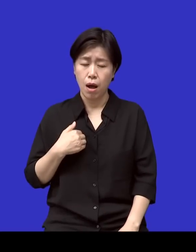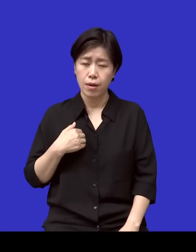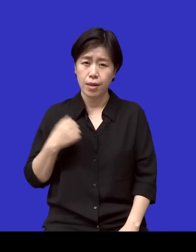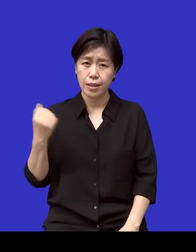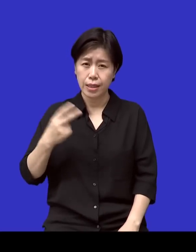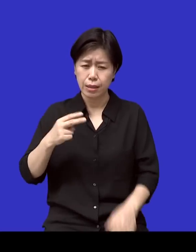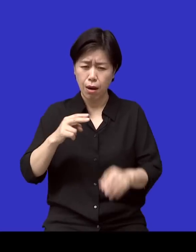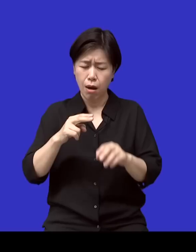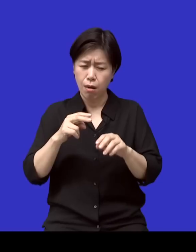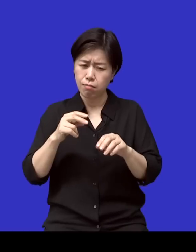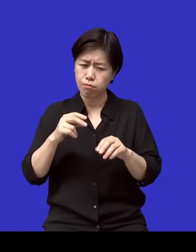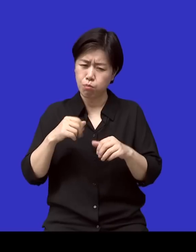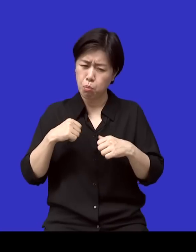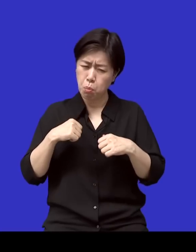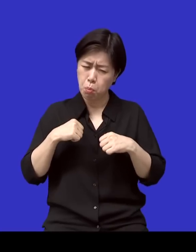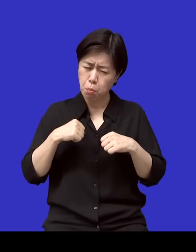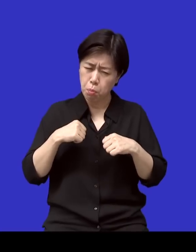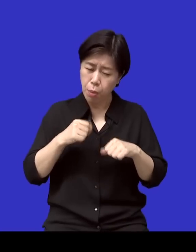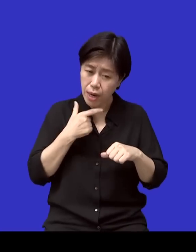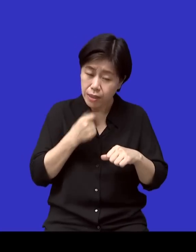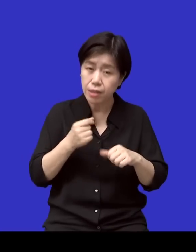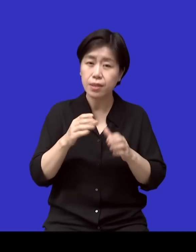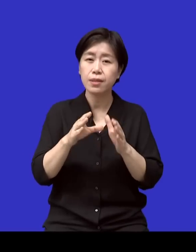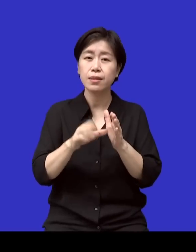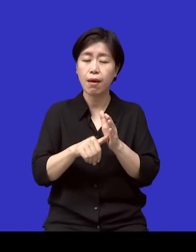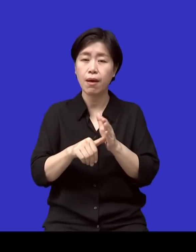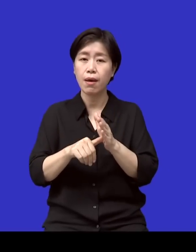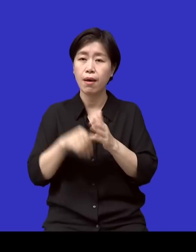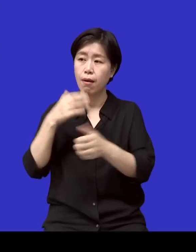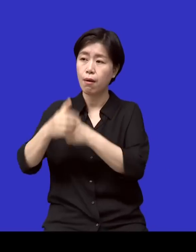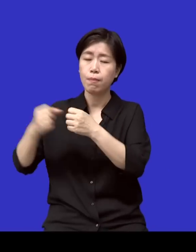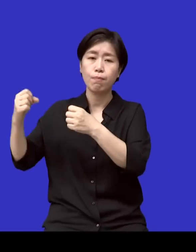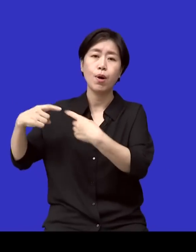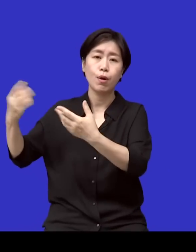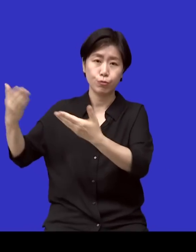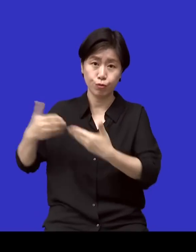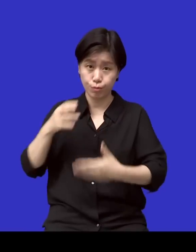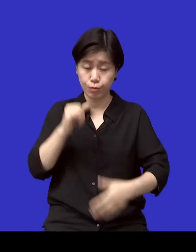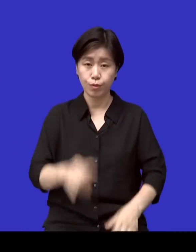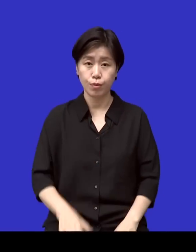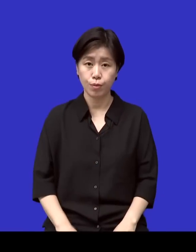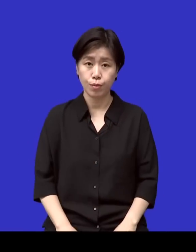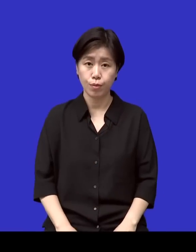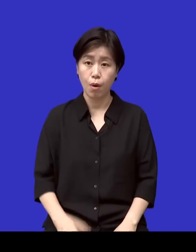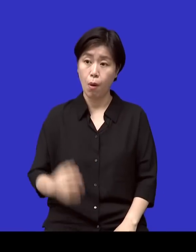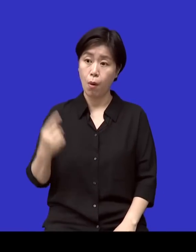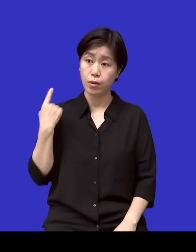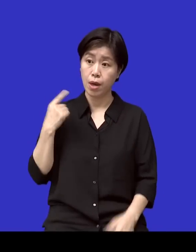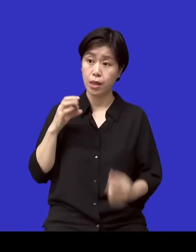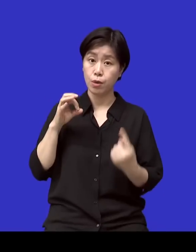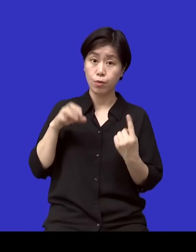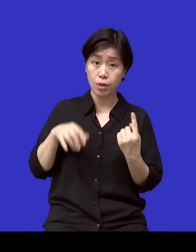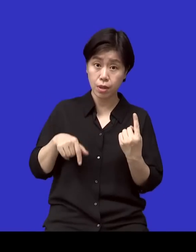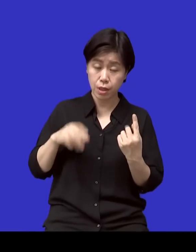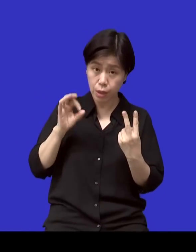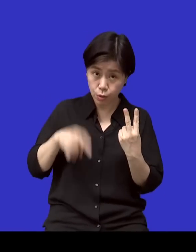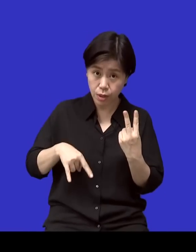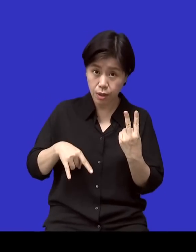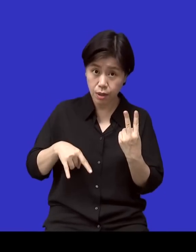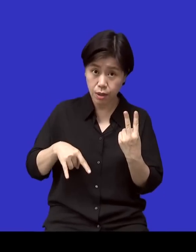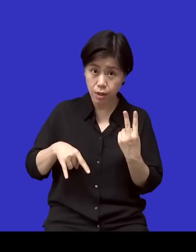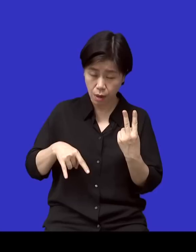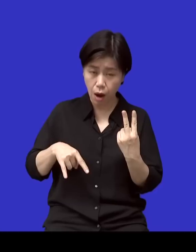쳐주시더라고요. 그러니까 어제는 2등을 해서 막 말씀 묵상을 했는데 갑자기 오늘 1등을 하고 이런 상황이 발생하더라고요.